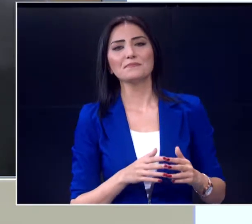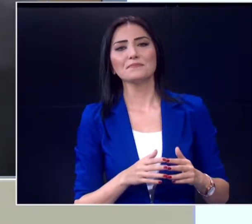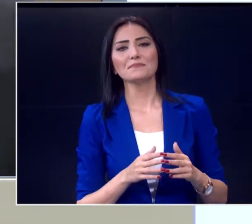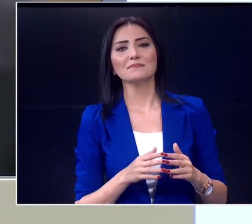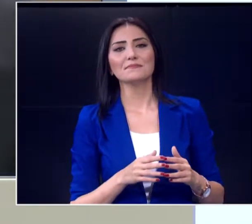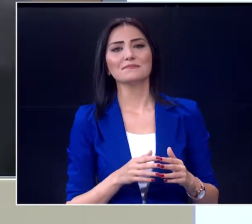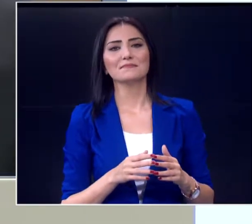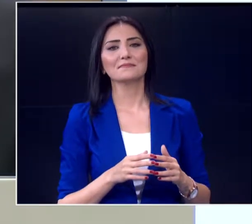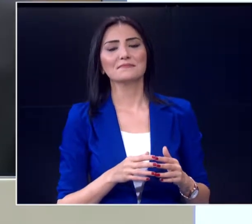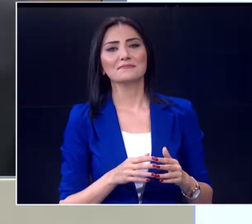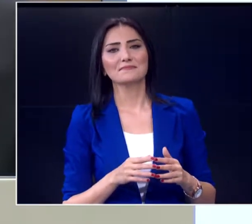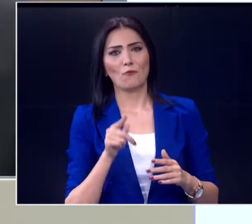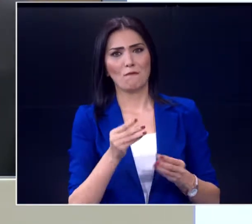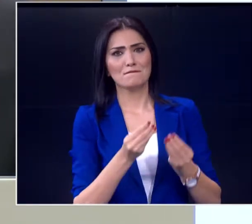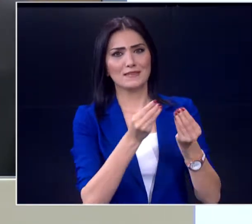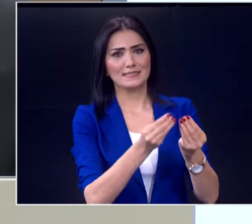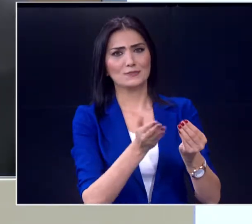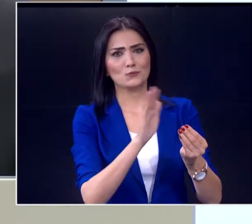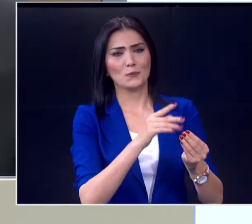onu verirsin sonra ya.